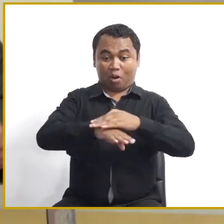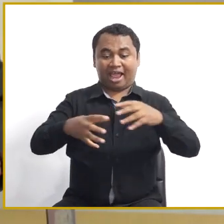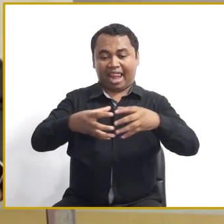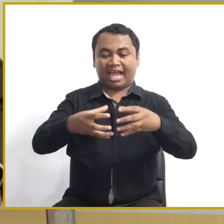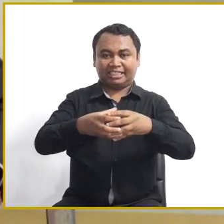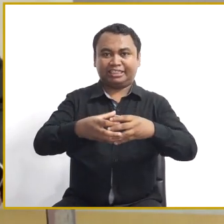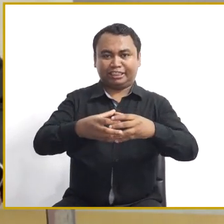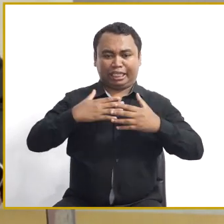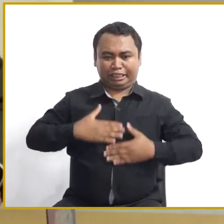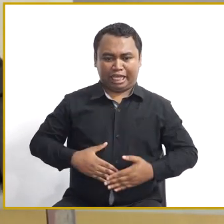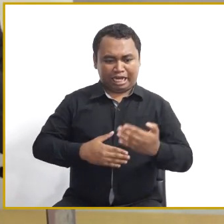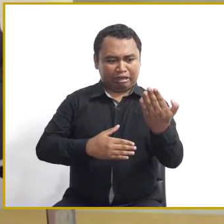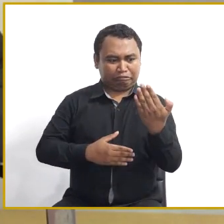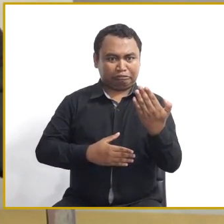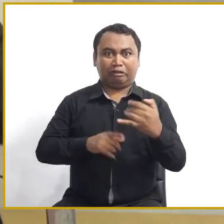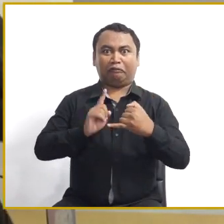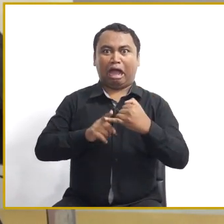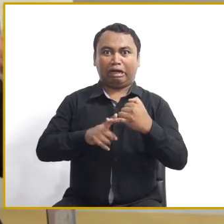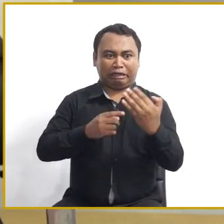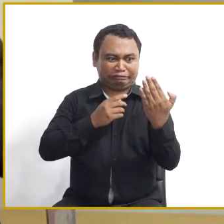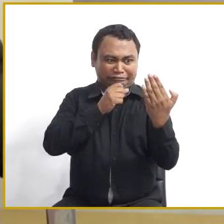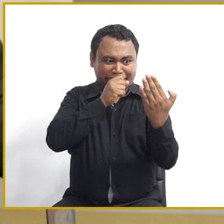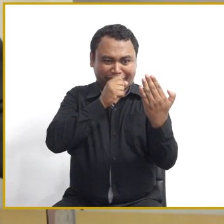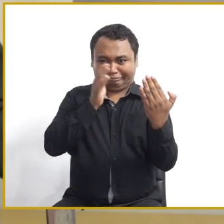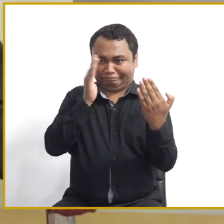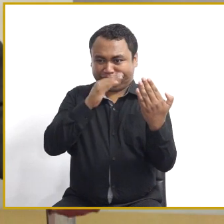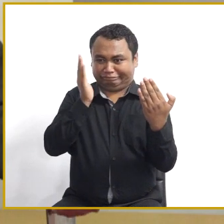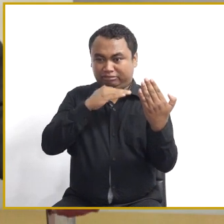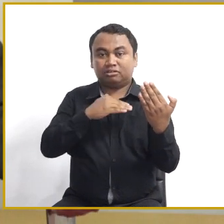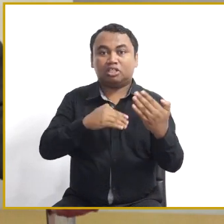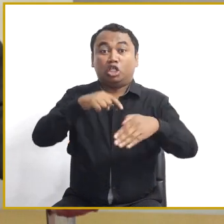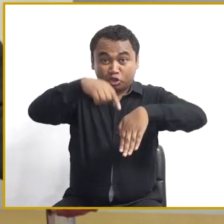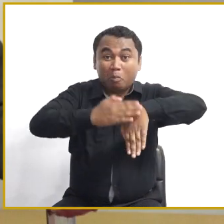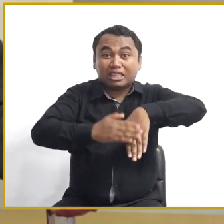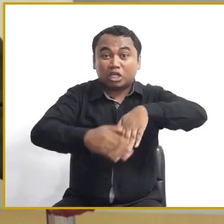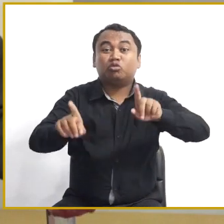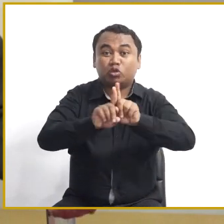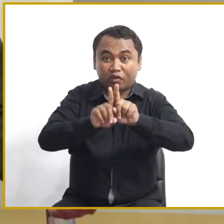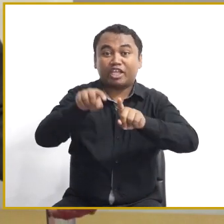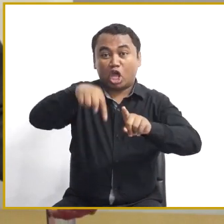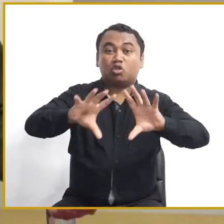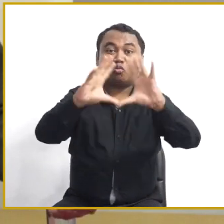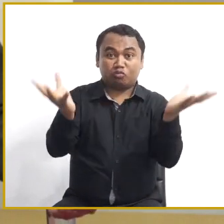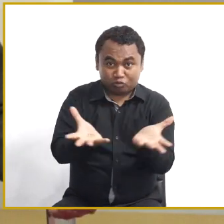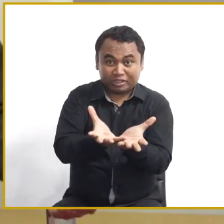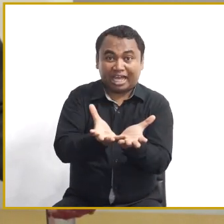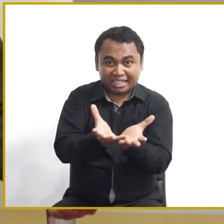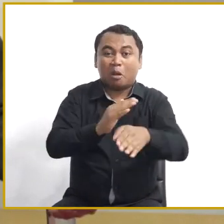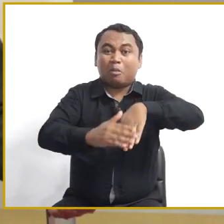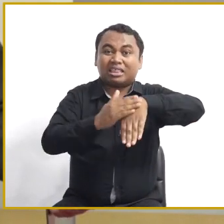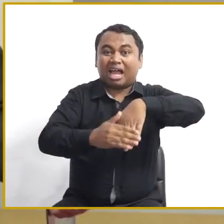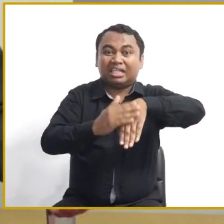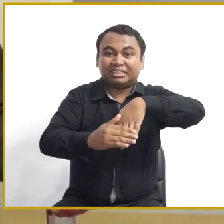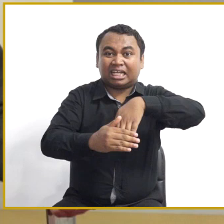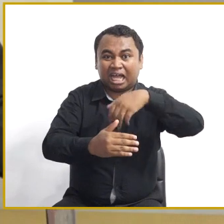gisitra tsika zao a, gisitra gisitra Madagasikara. Za ve olona mba ny anatra ihany raha mijery